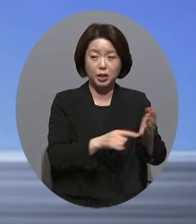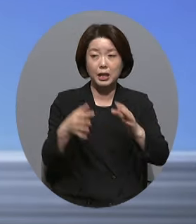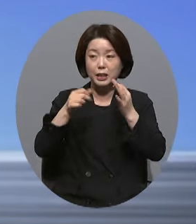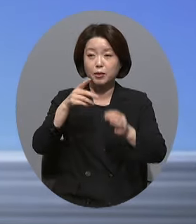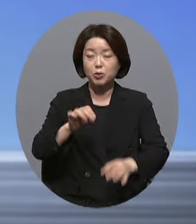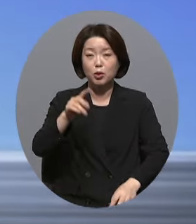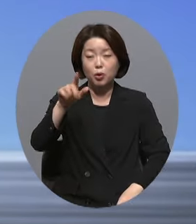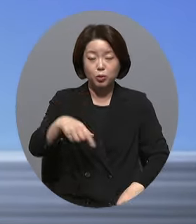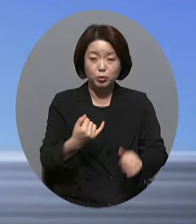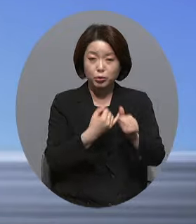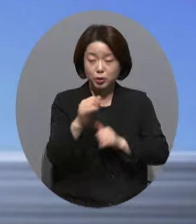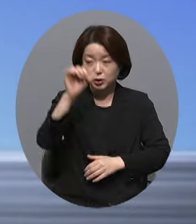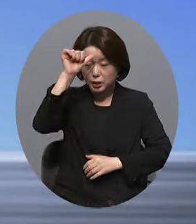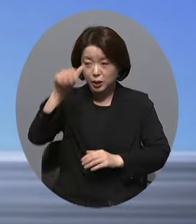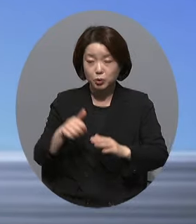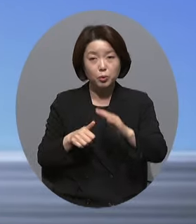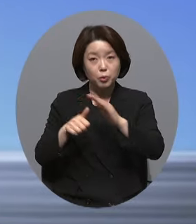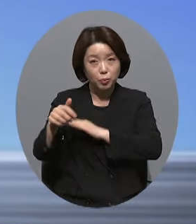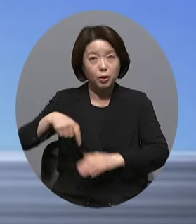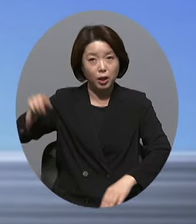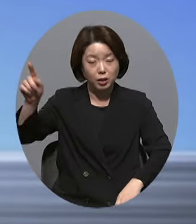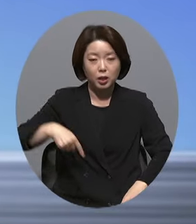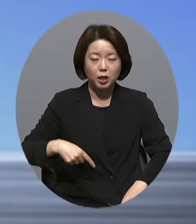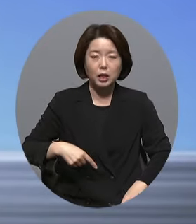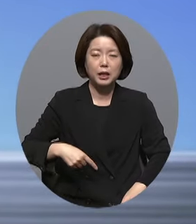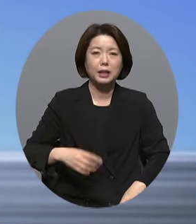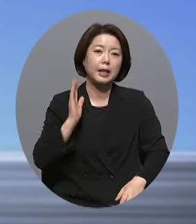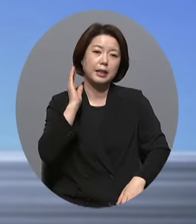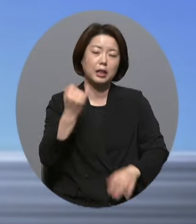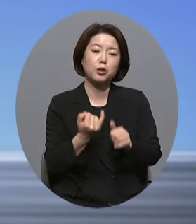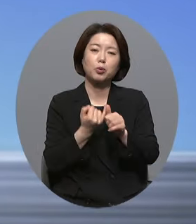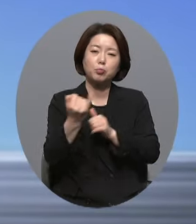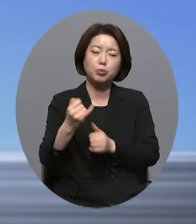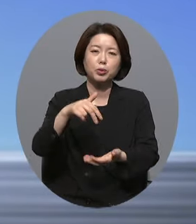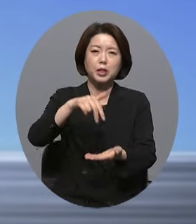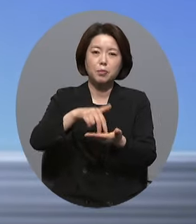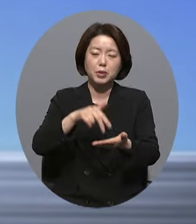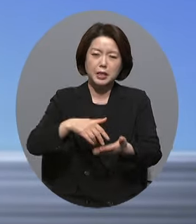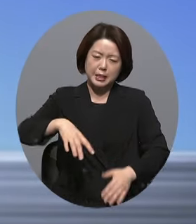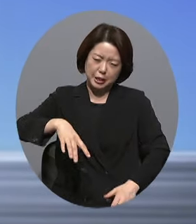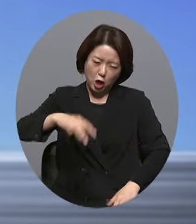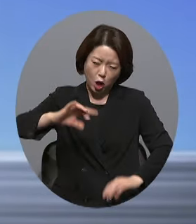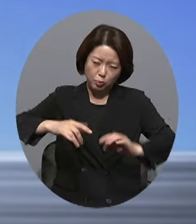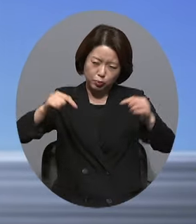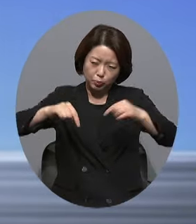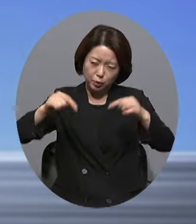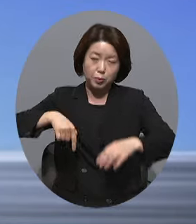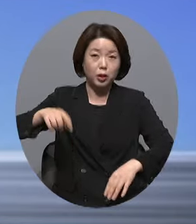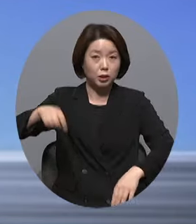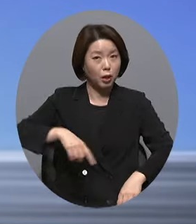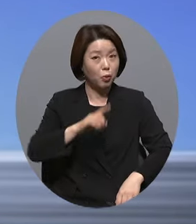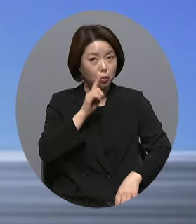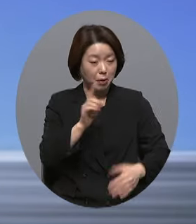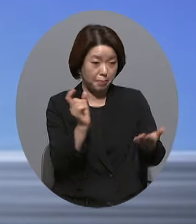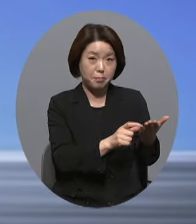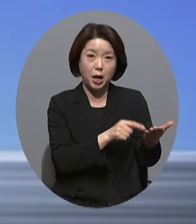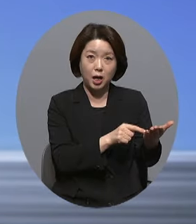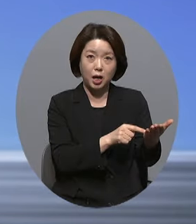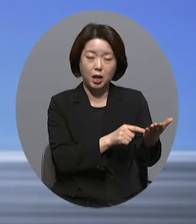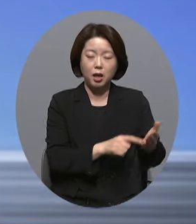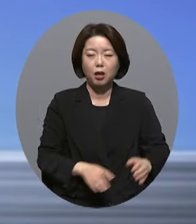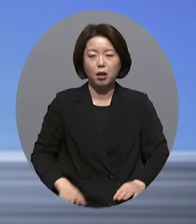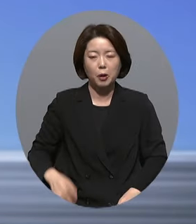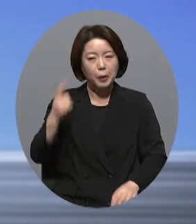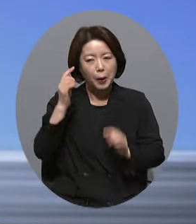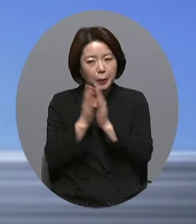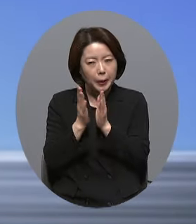방문이 최초의 영부인의 단독 외교라고 치켜세웠고, 민주당은 셀프 초청 논란에 대해서 당시 인도 측이